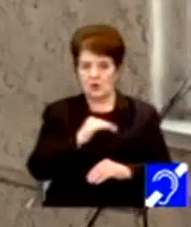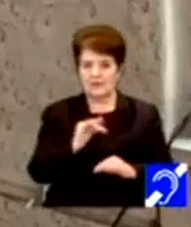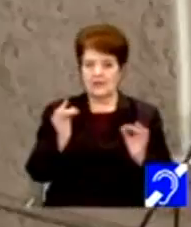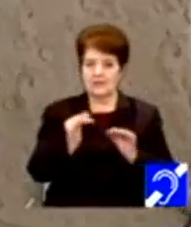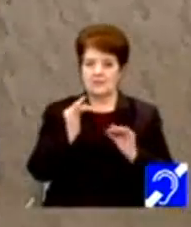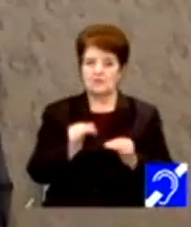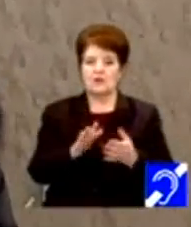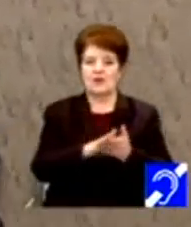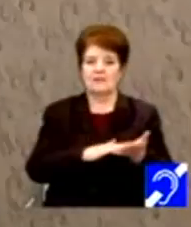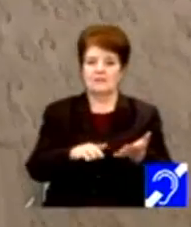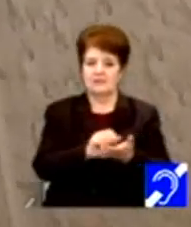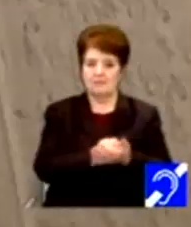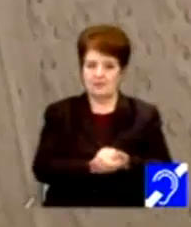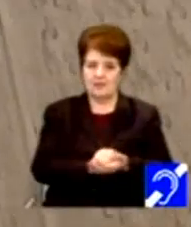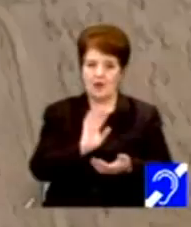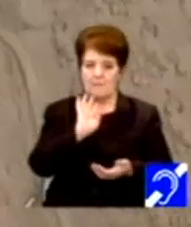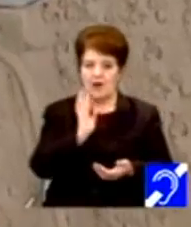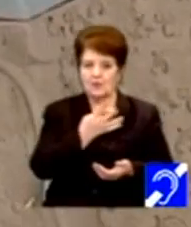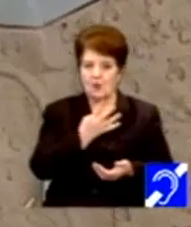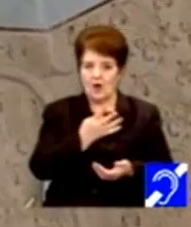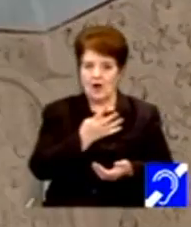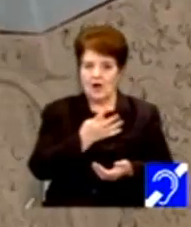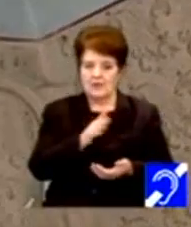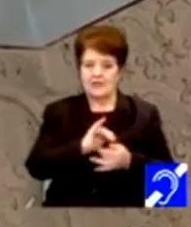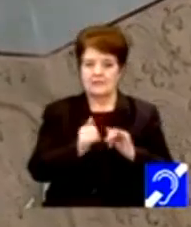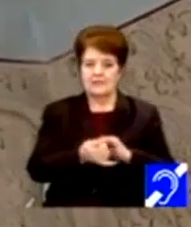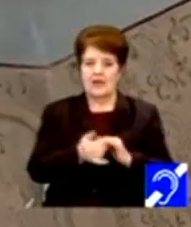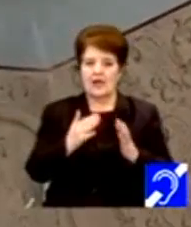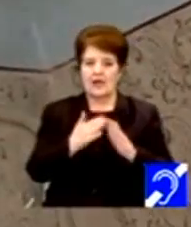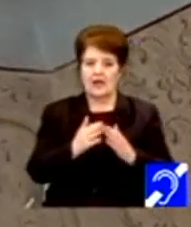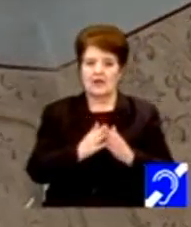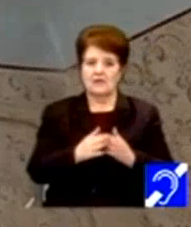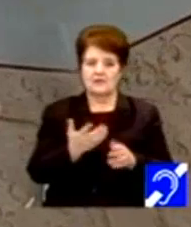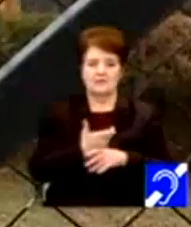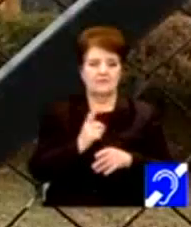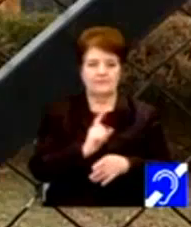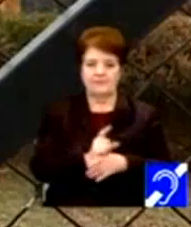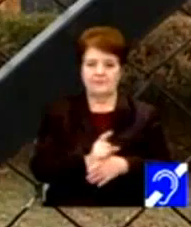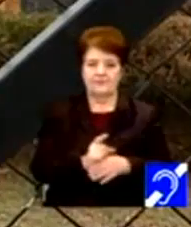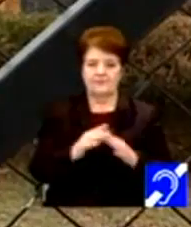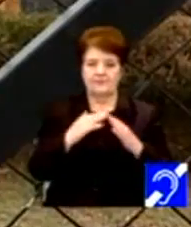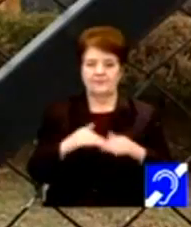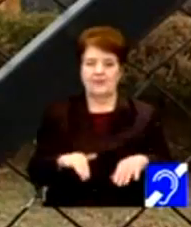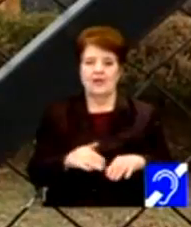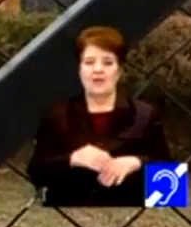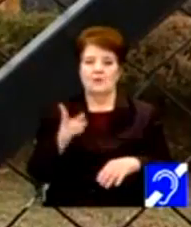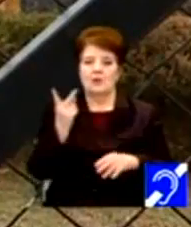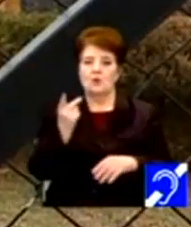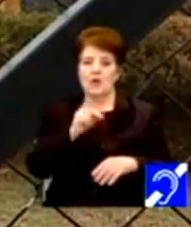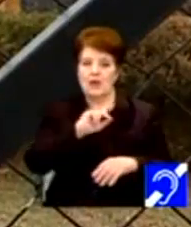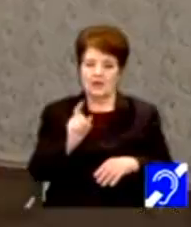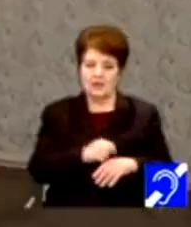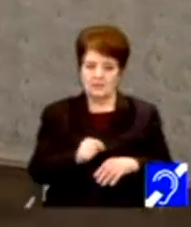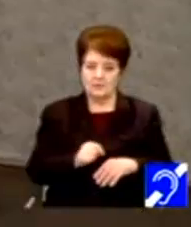istorie riscă să se prăbușească în 4 ani, întrucât starea casei este destul de deplorabilă. După al doilea război mondial, casa